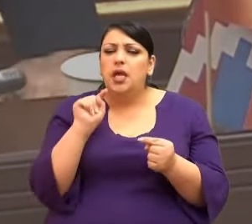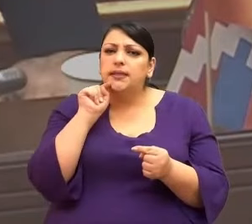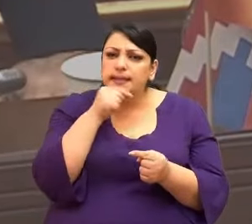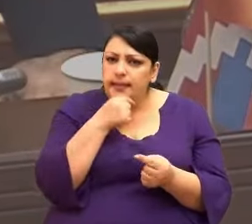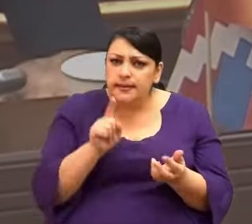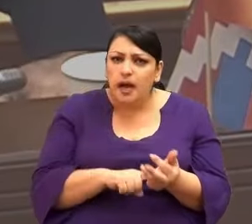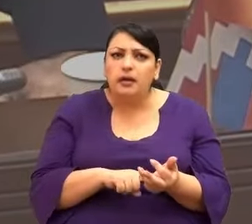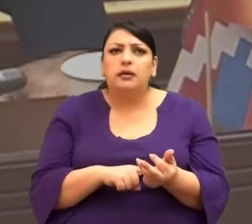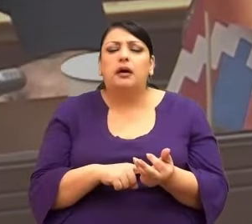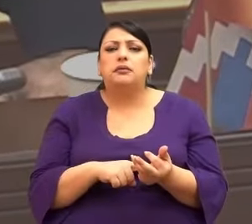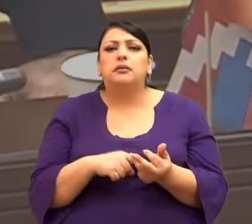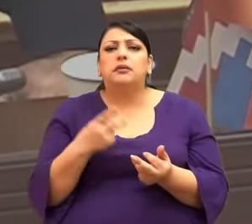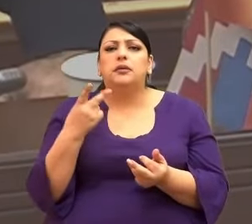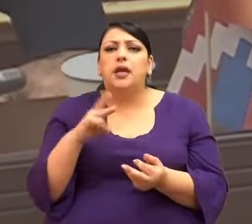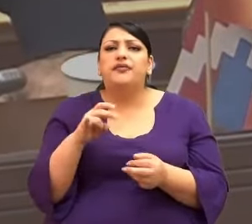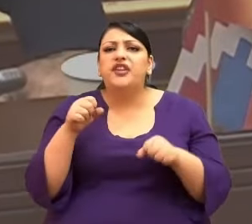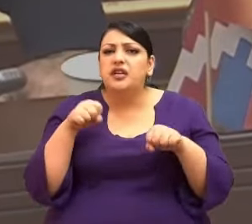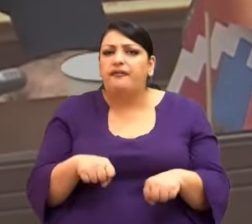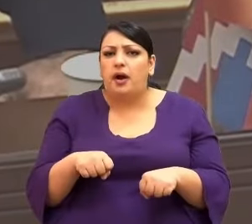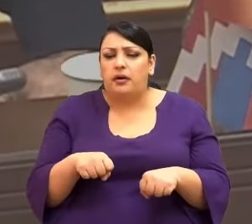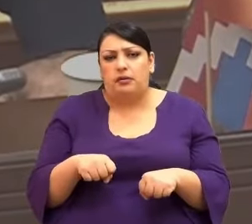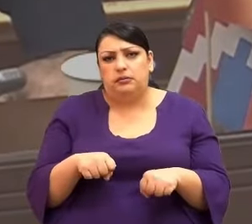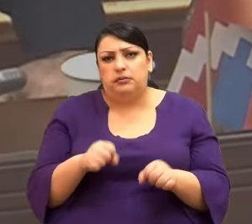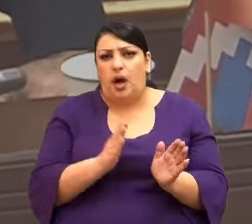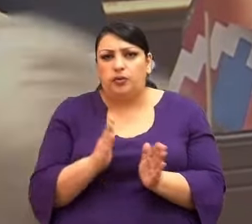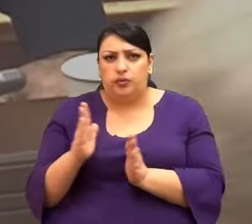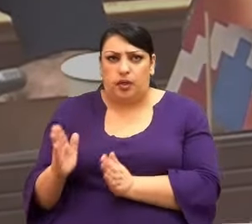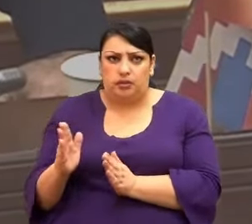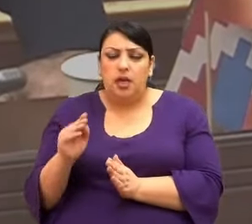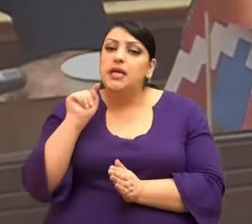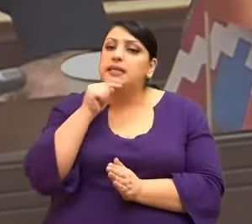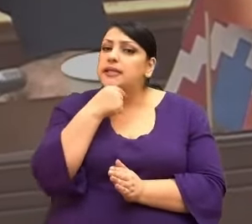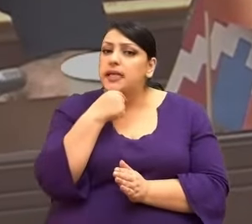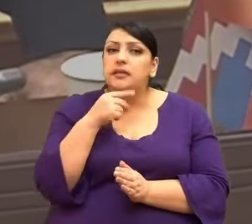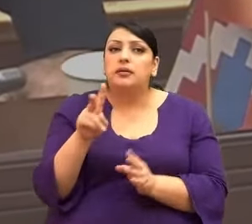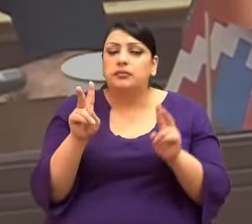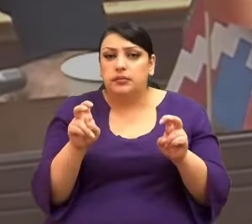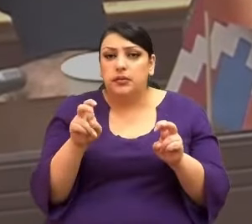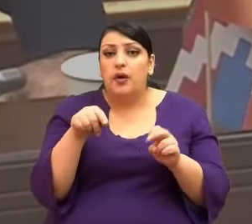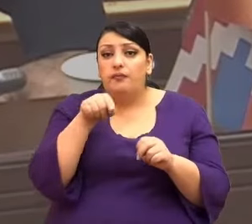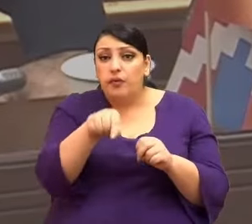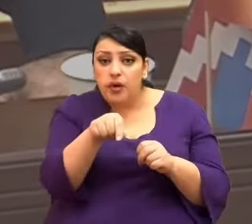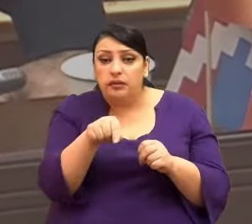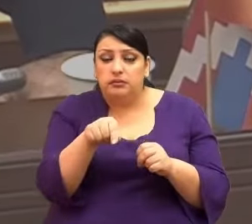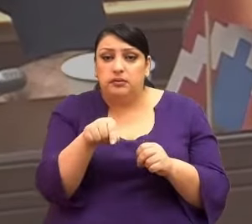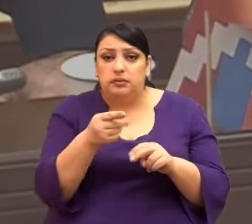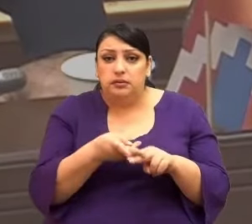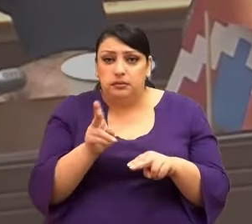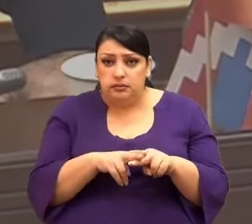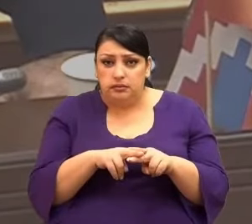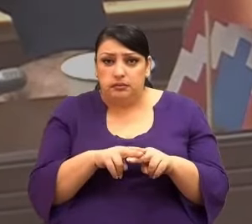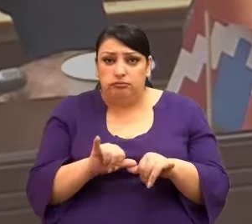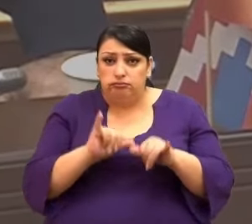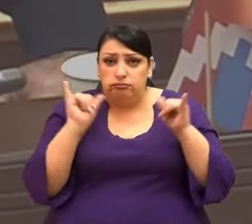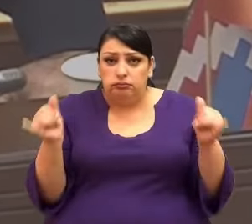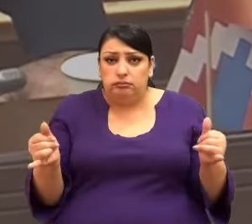իրավական կանոններին։ Տնտեսական կանոններին այն առումով, որ այս սուբյեկտները գեներացնում են